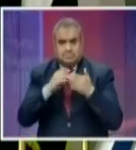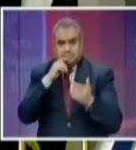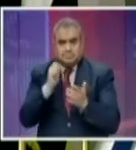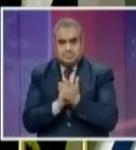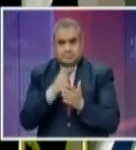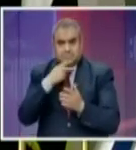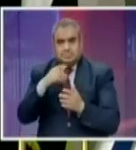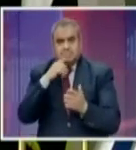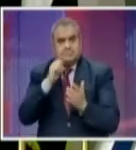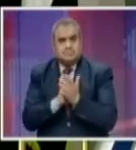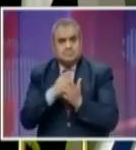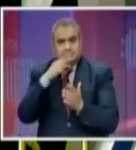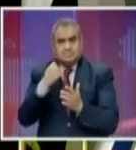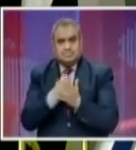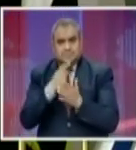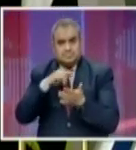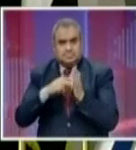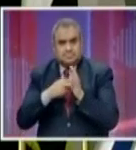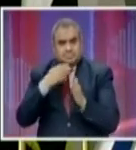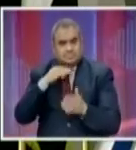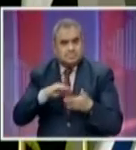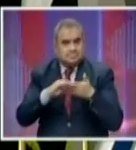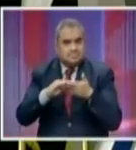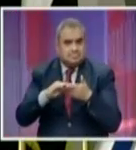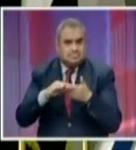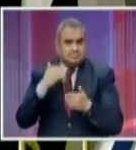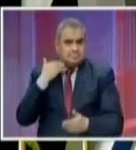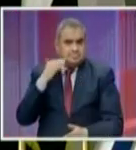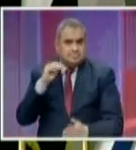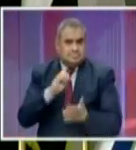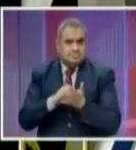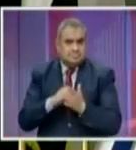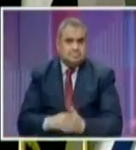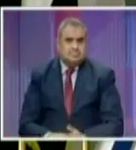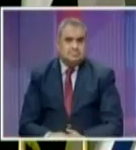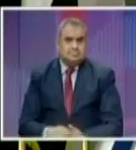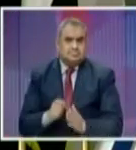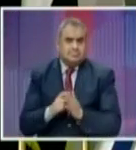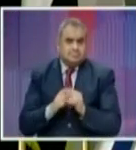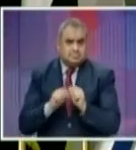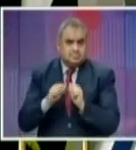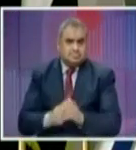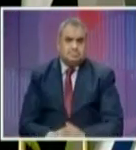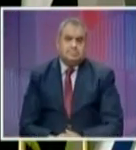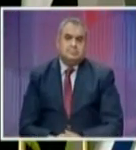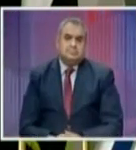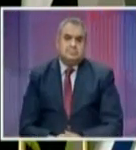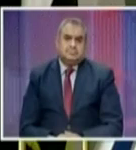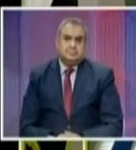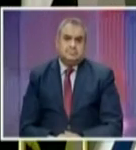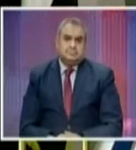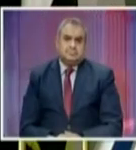حتى مش شايف طريقة هيك، بس طريق محفوظ قلبين، زاد عندك تيتا، من